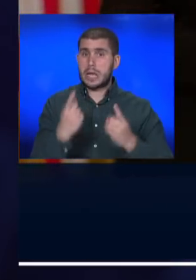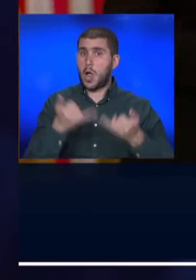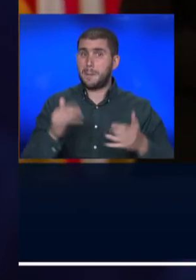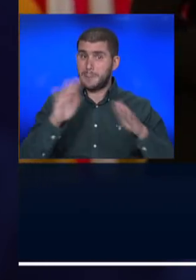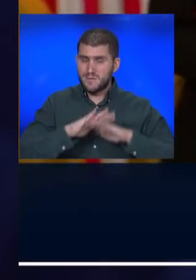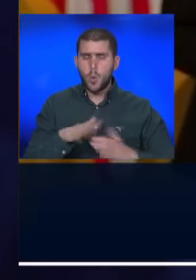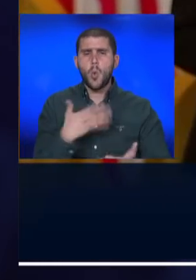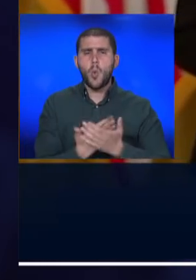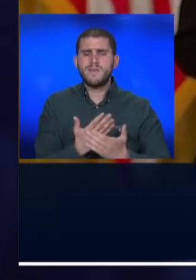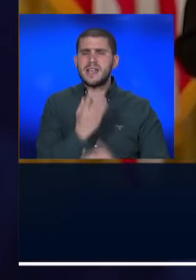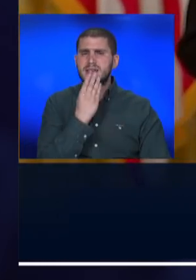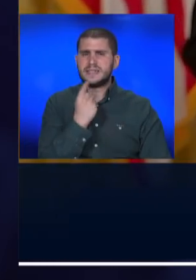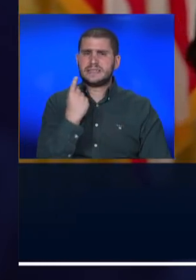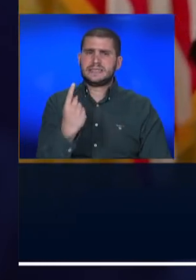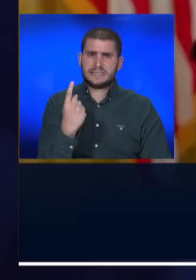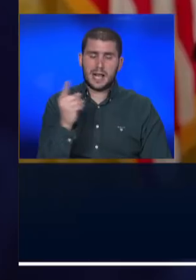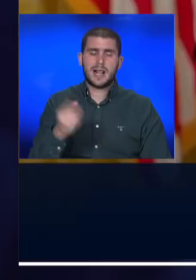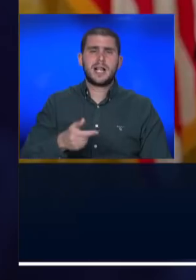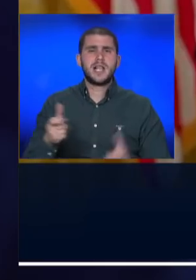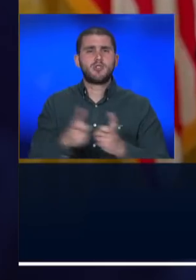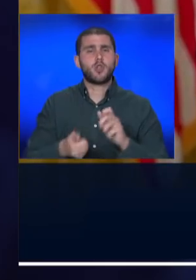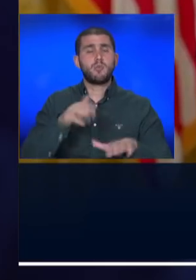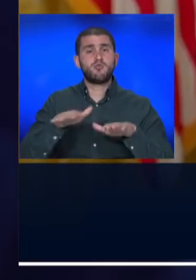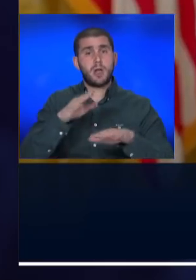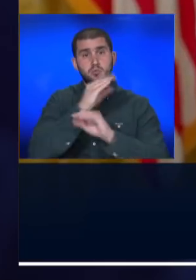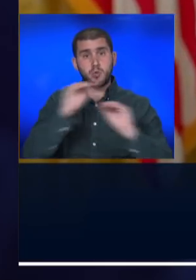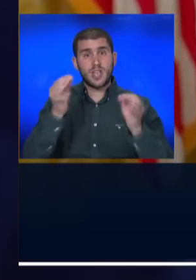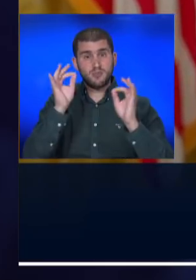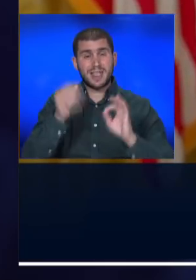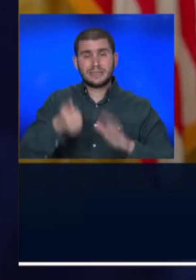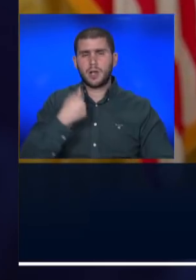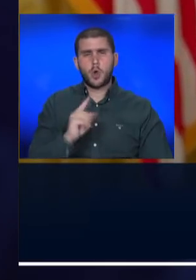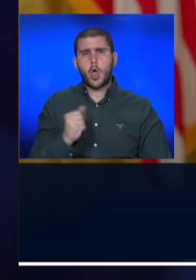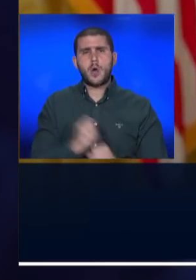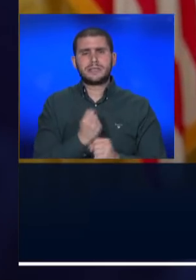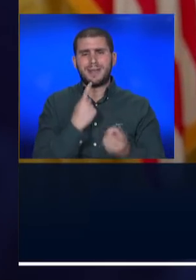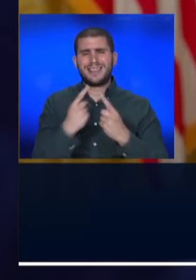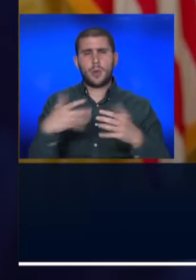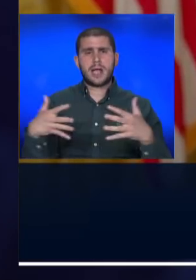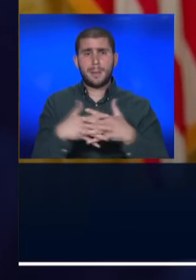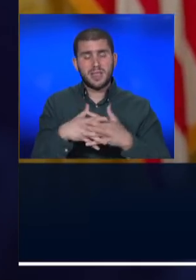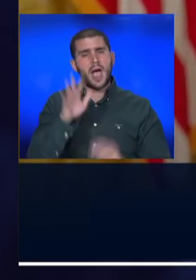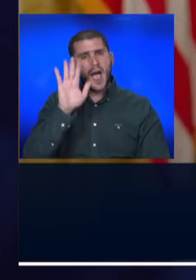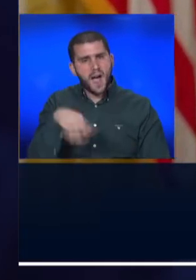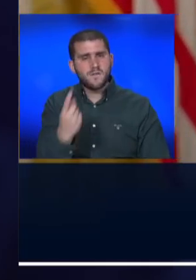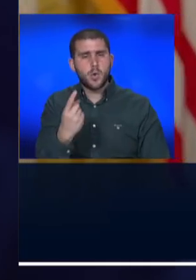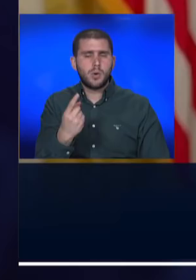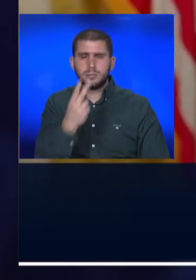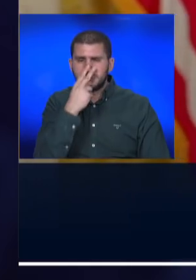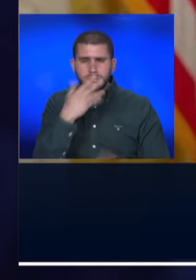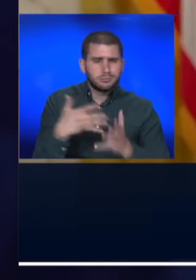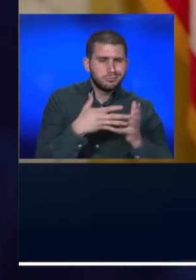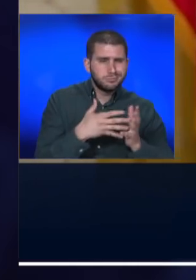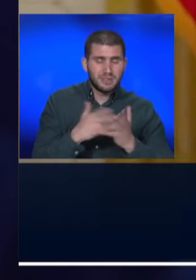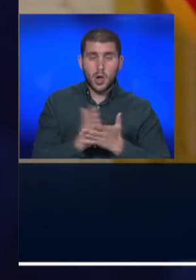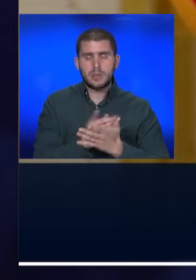שישראל, לשכת ראש הממשלה, מודיעה רשמית לשרים, אנחנו לא מקיימים היום דיון קבינט, למרות גישושים והכנות, זה גם נועד